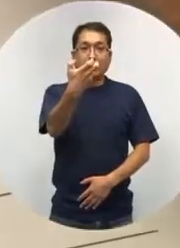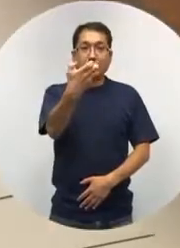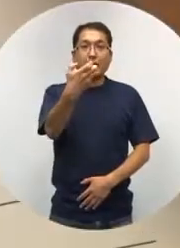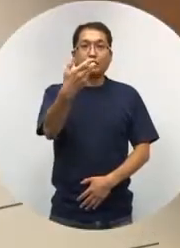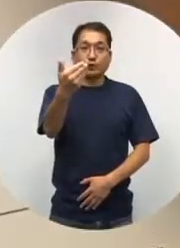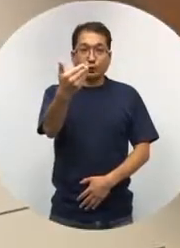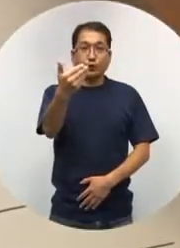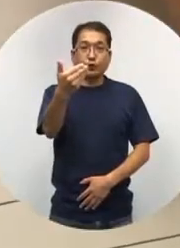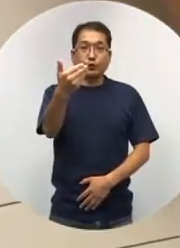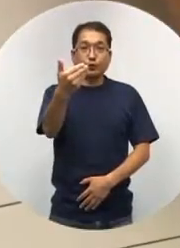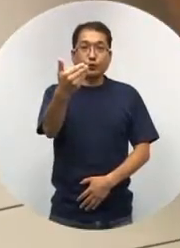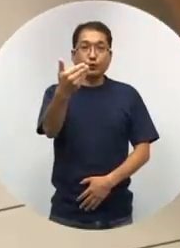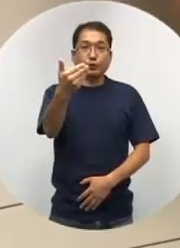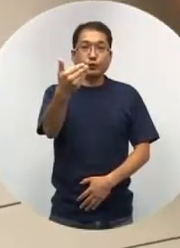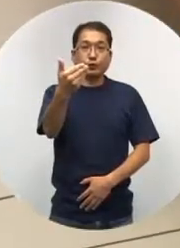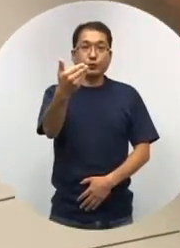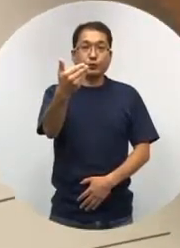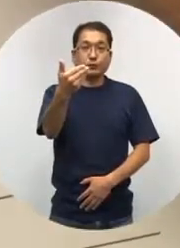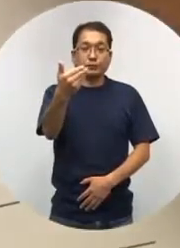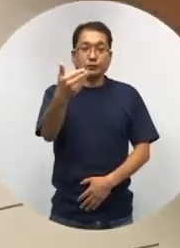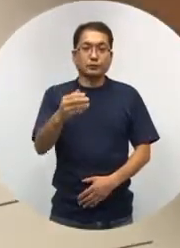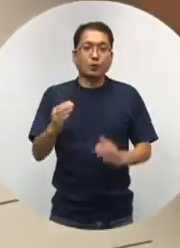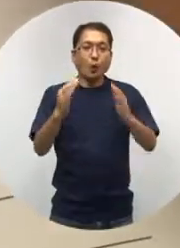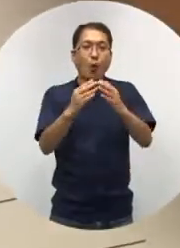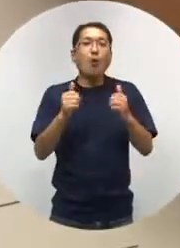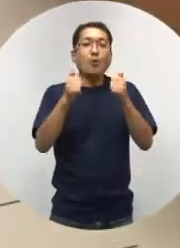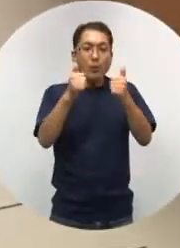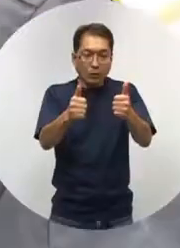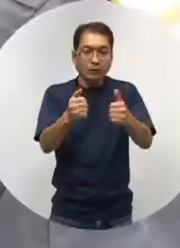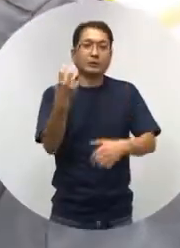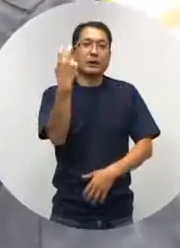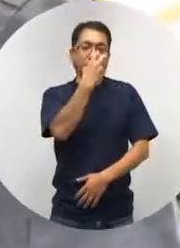979、訪問して確認